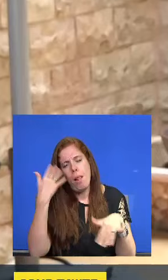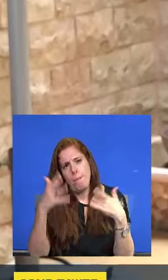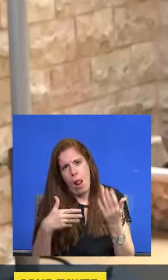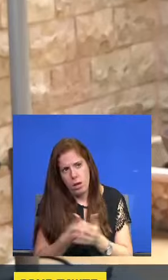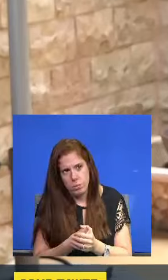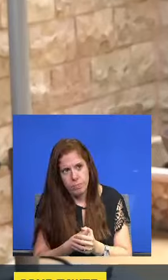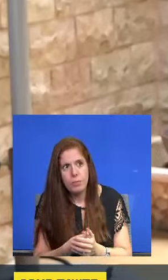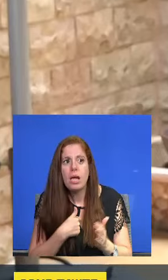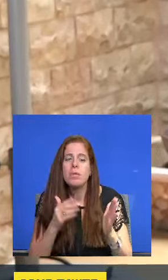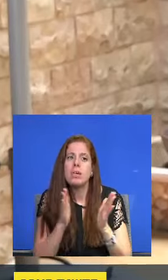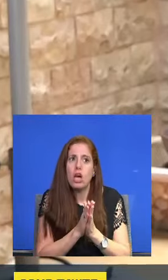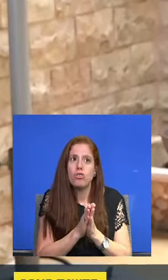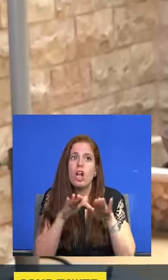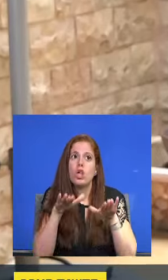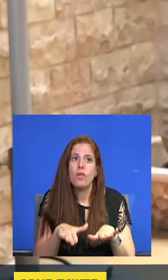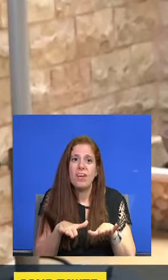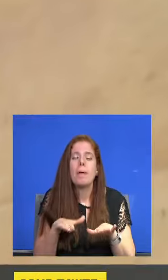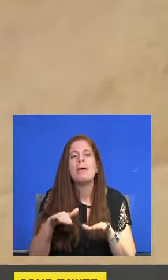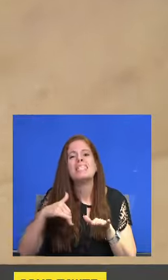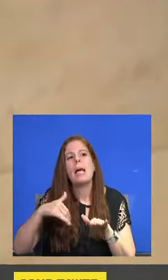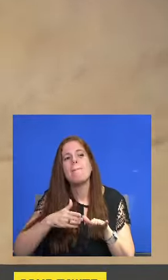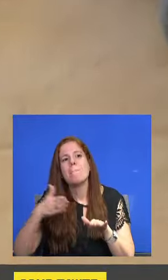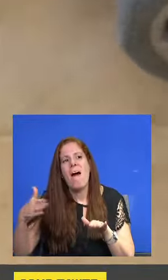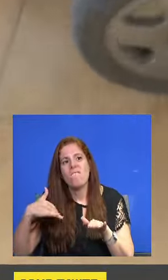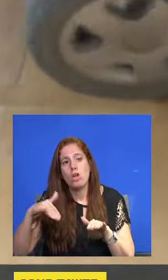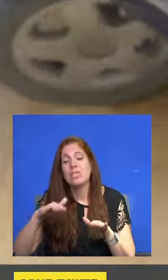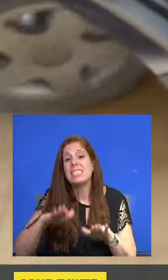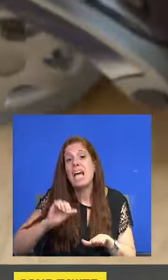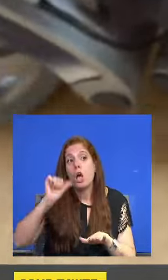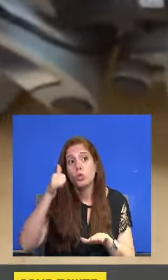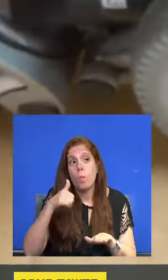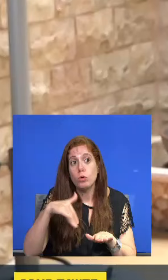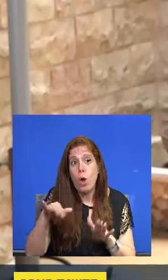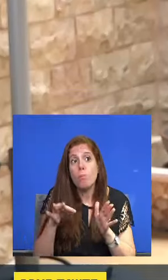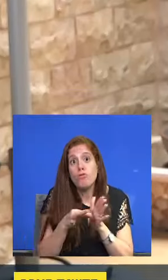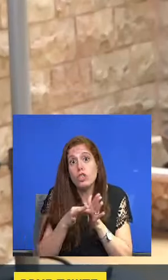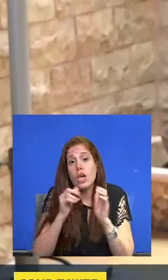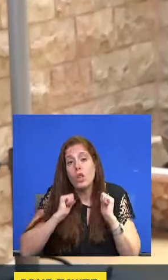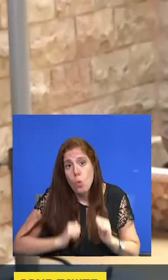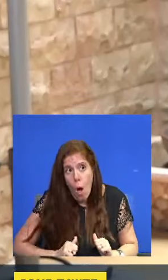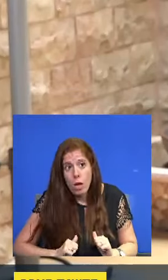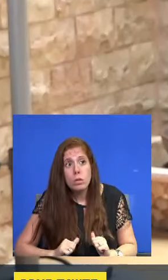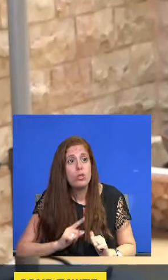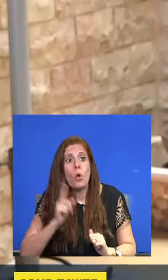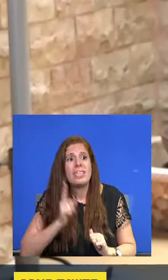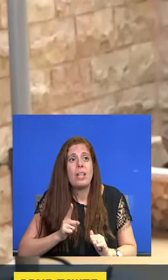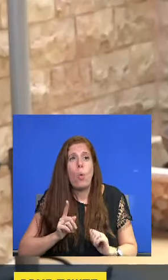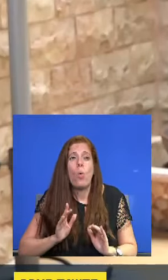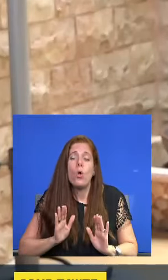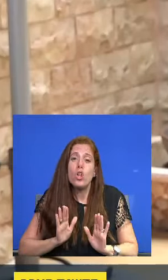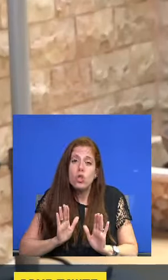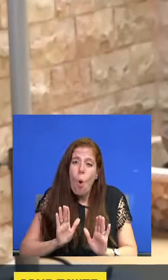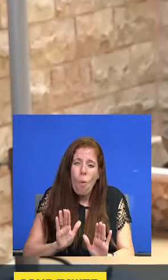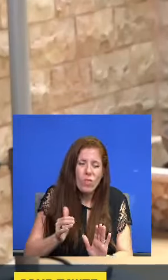אני ביקשתי לשבת בכיסא מעבר, שזה הכיסא הראשון בשורה, בשביל שיהיה נוח שלא יצטרכו לדחוף אותי עד